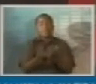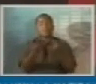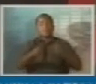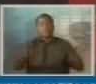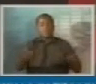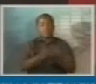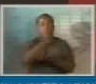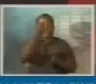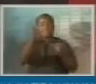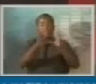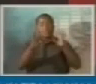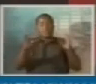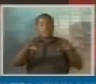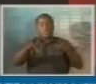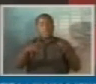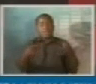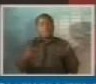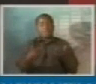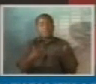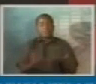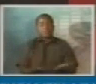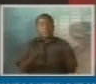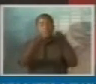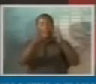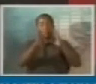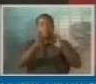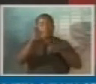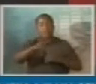kufaidika sana mheshimiwa mwenyekiti. Lakini kwa bahati mbaya sana mimi na chama.